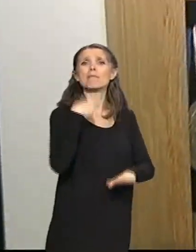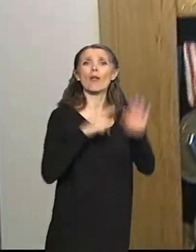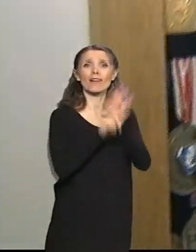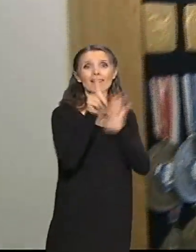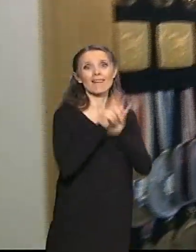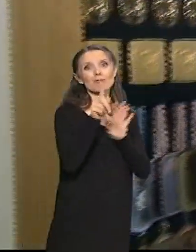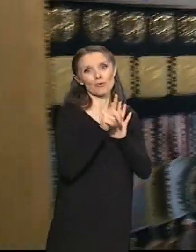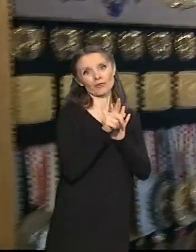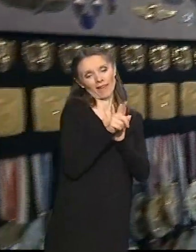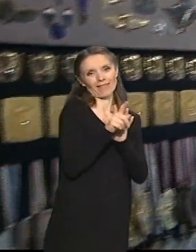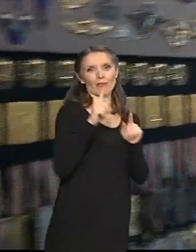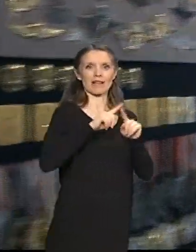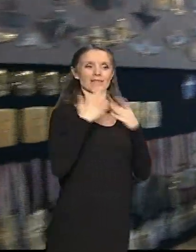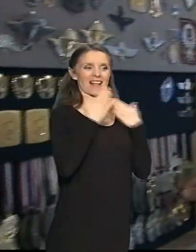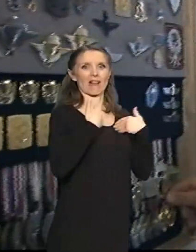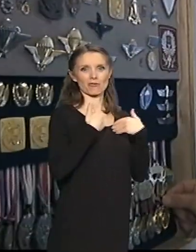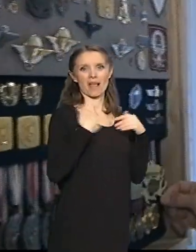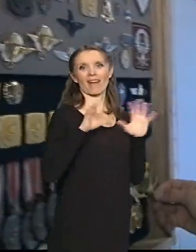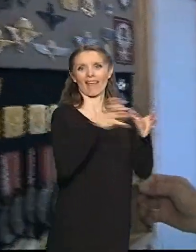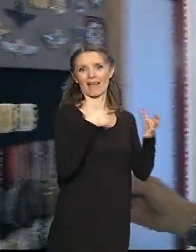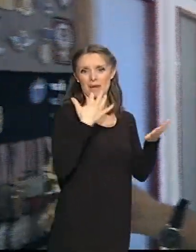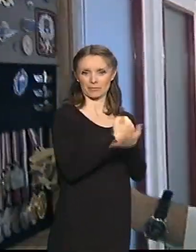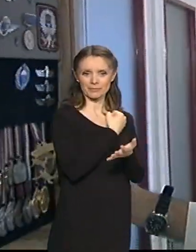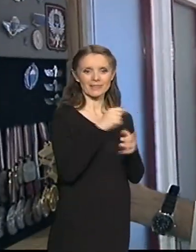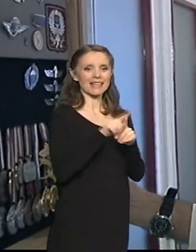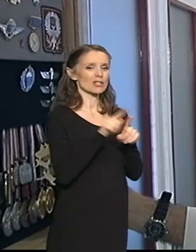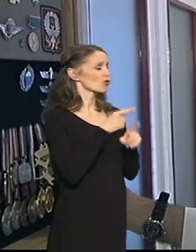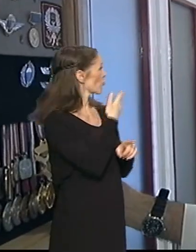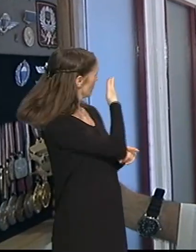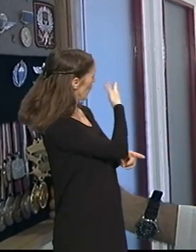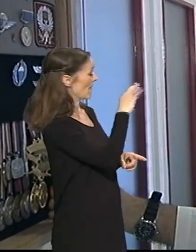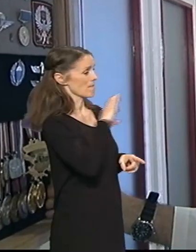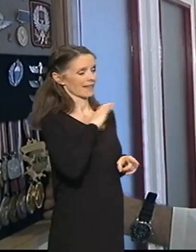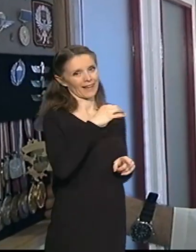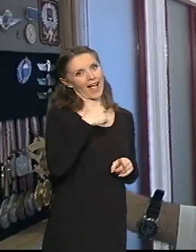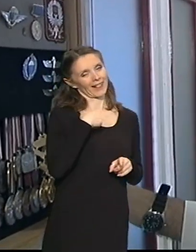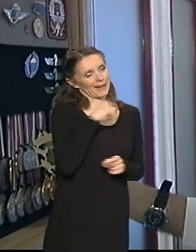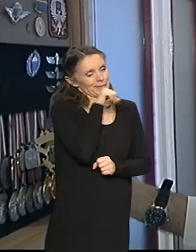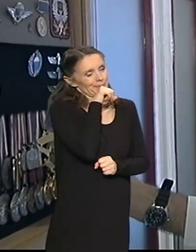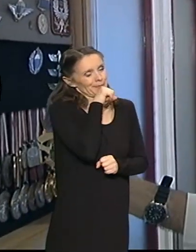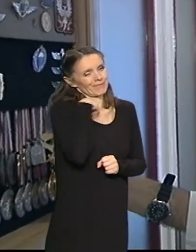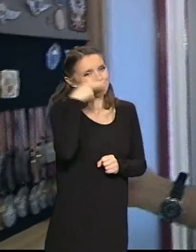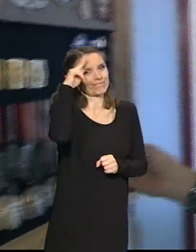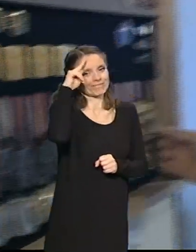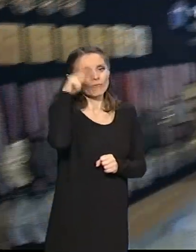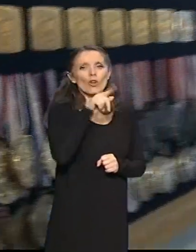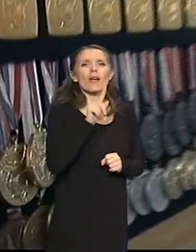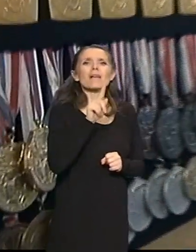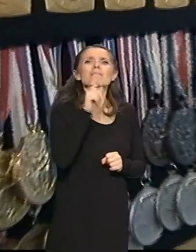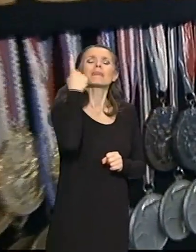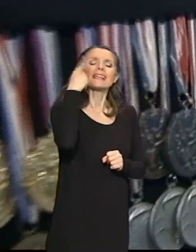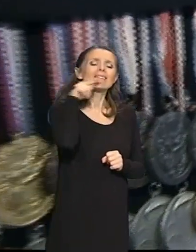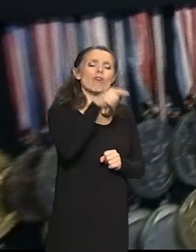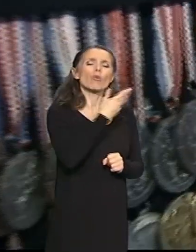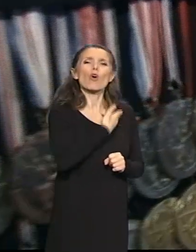baš doprinio dome. A ovo mi isto draga medalja, prvo što je drugačija. Ovo je prvo jugoslovensko padobransko prvenstvo u relativu.